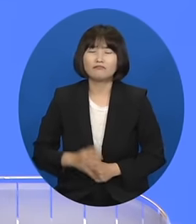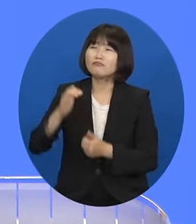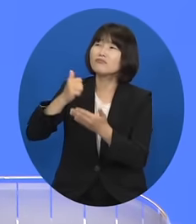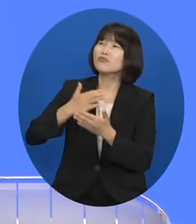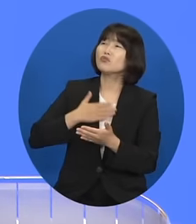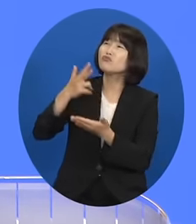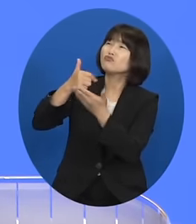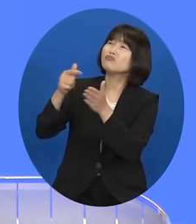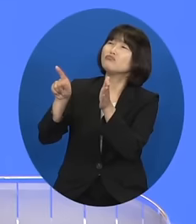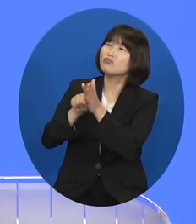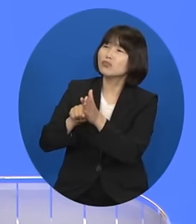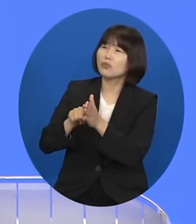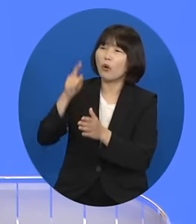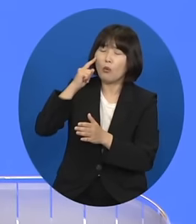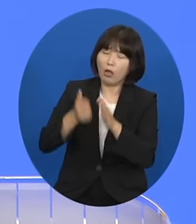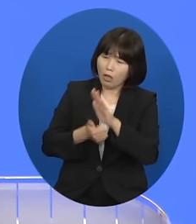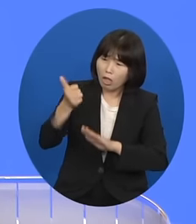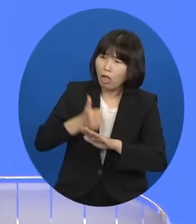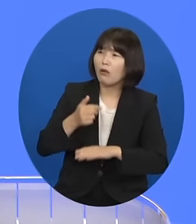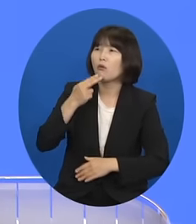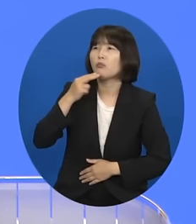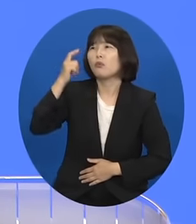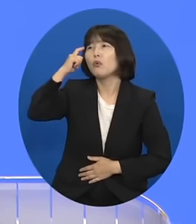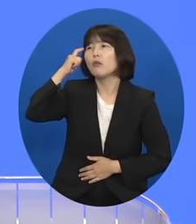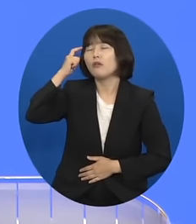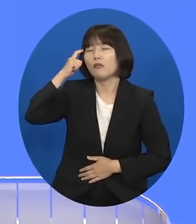주님을 믿는데 왜 저는 그렇게 안 해주십니까?